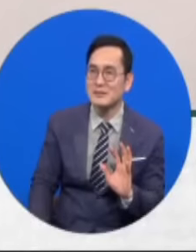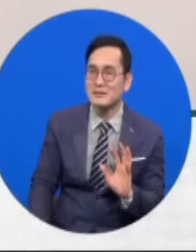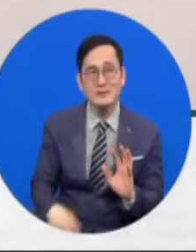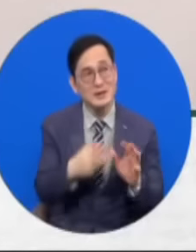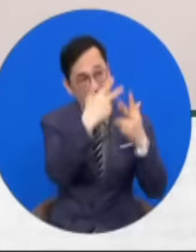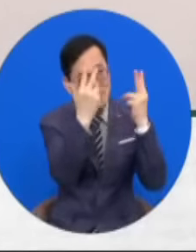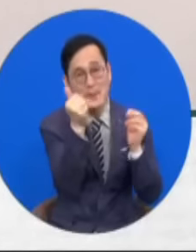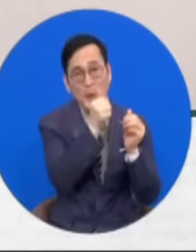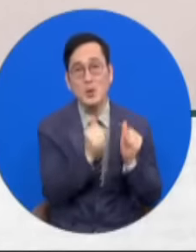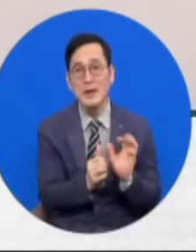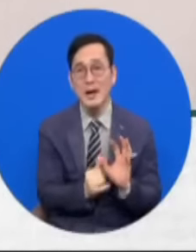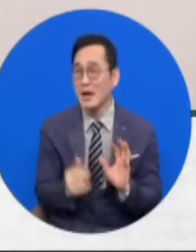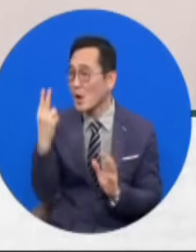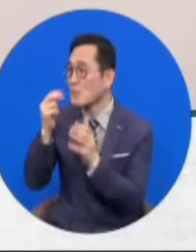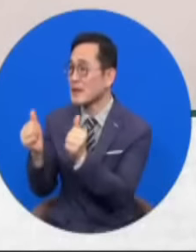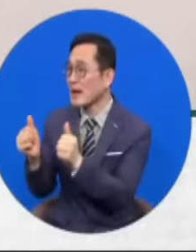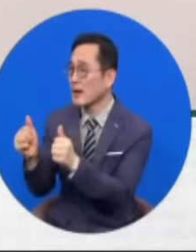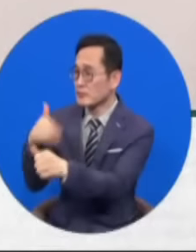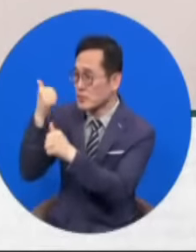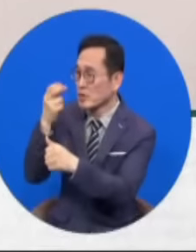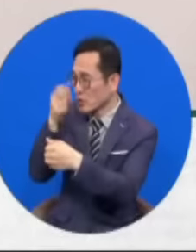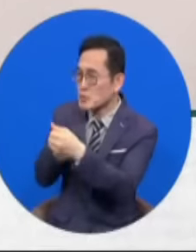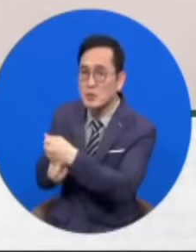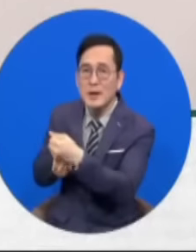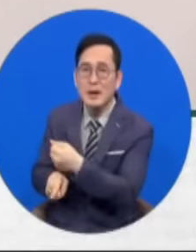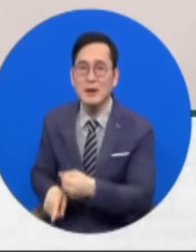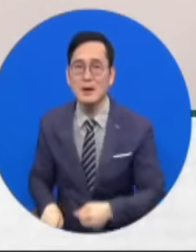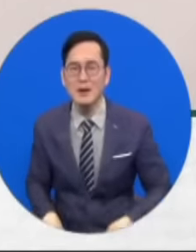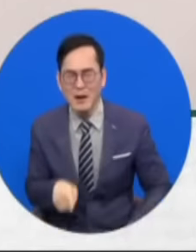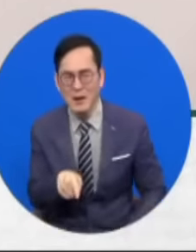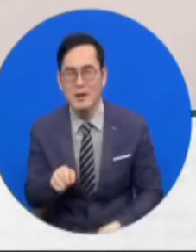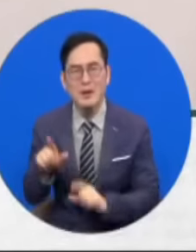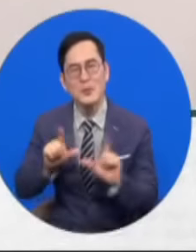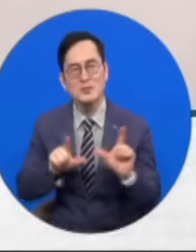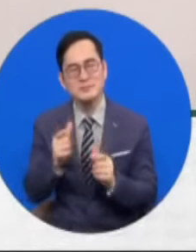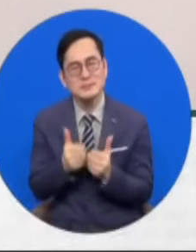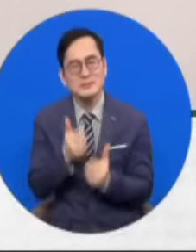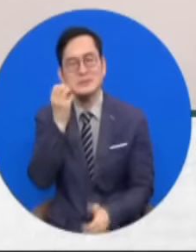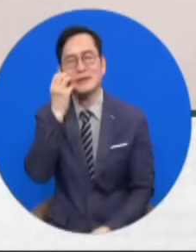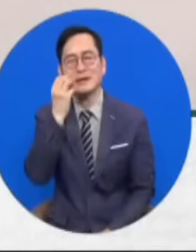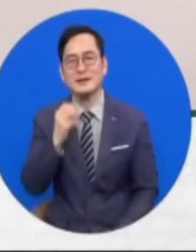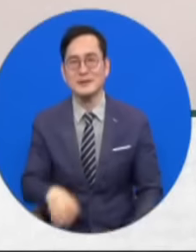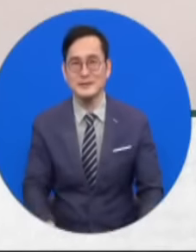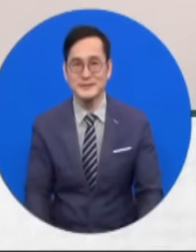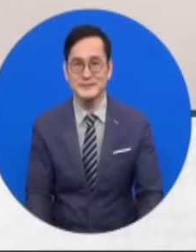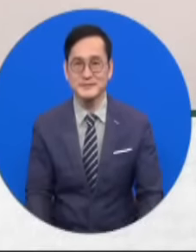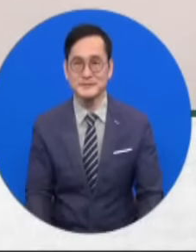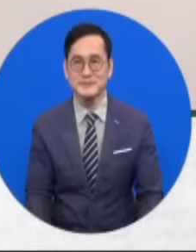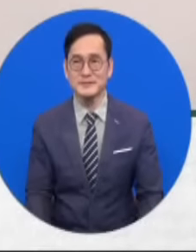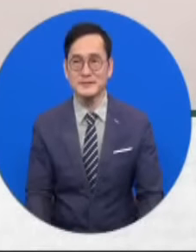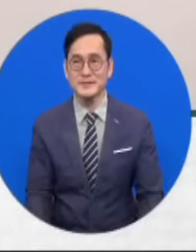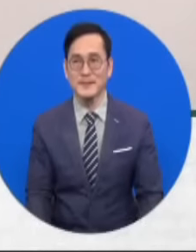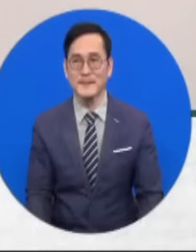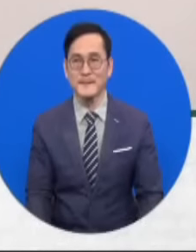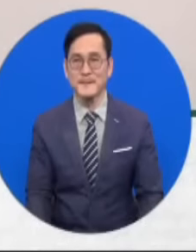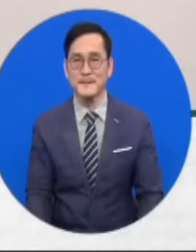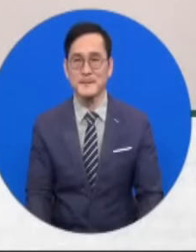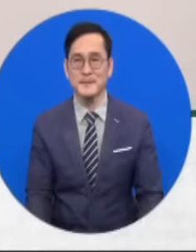변호인이 검사를 상대로 취조하는 거예요 어디 이것은 어떻게 보면 도둑이 검사나 경찰을